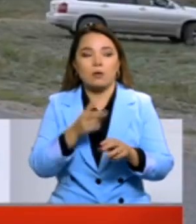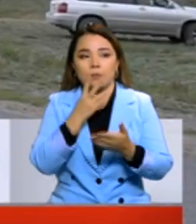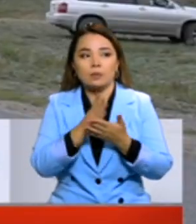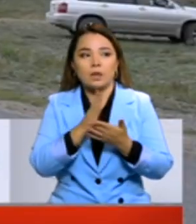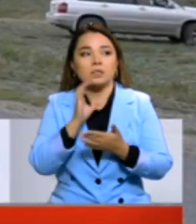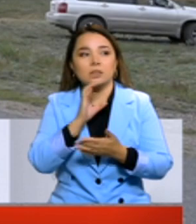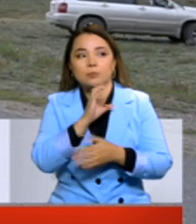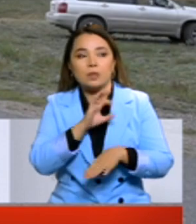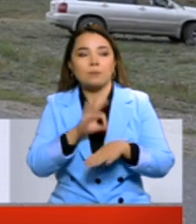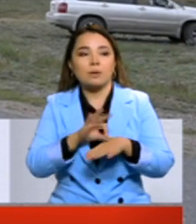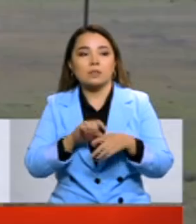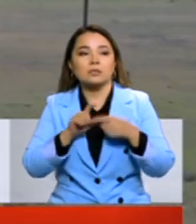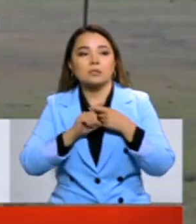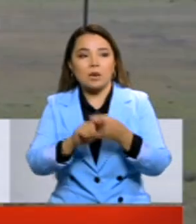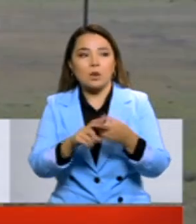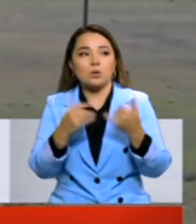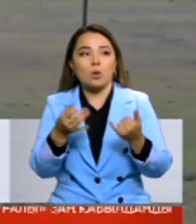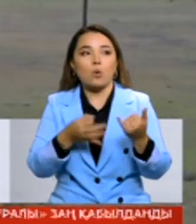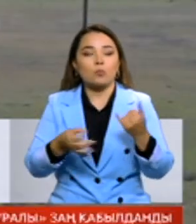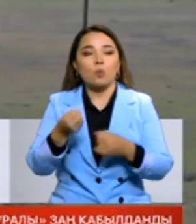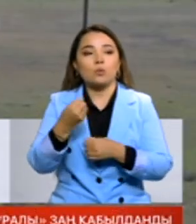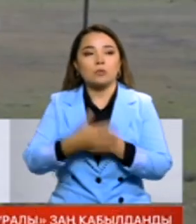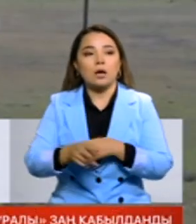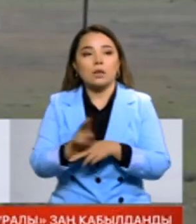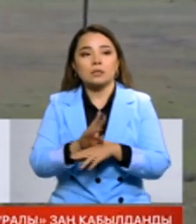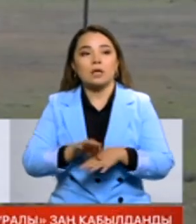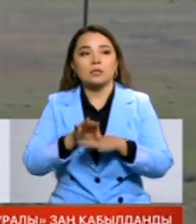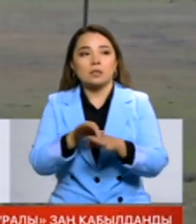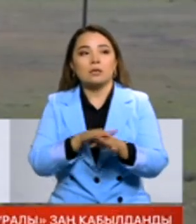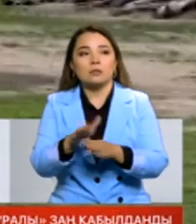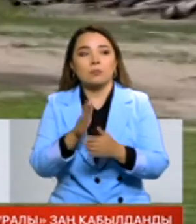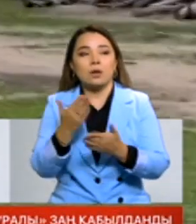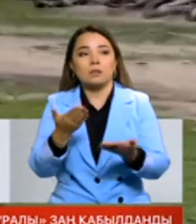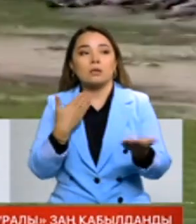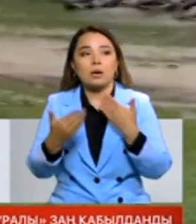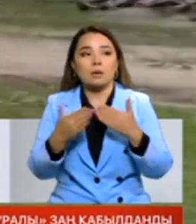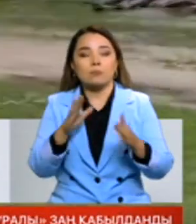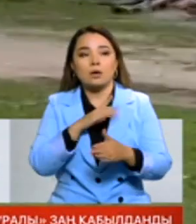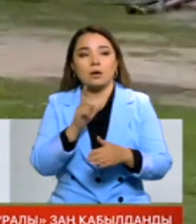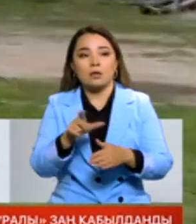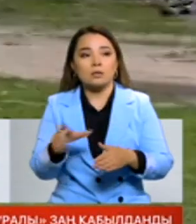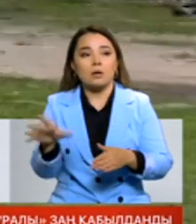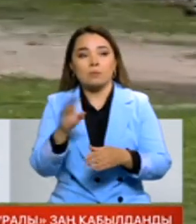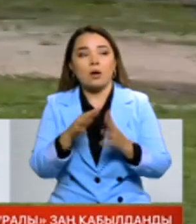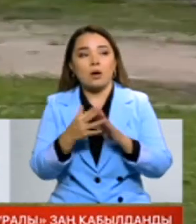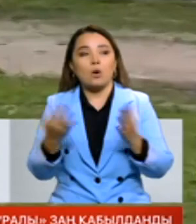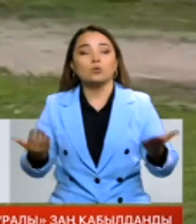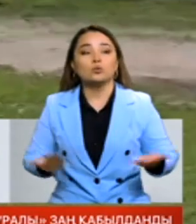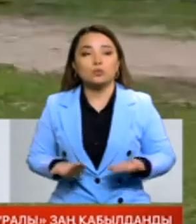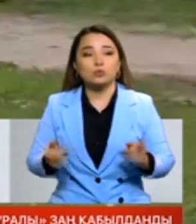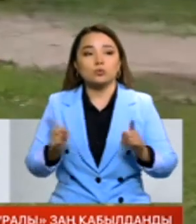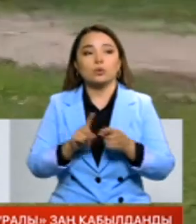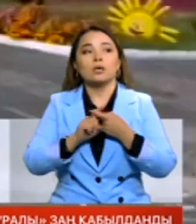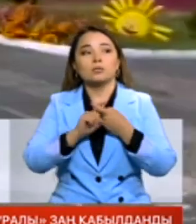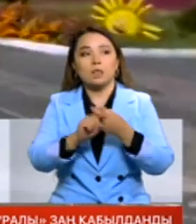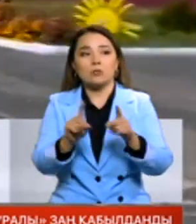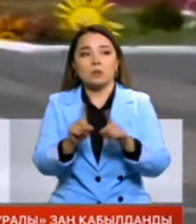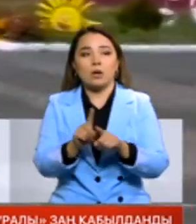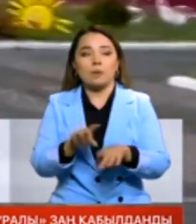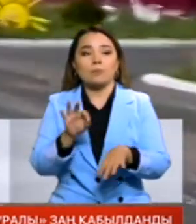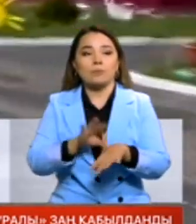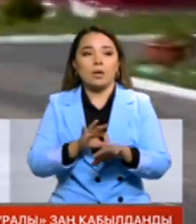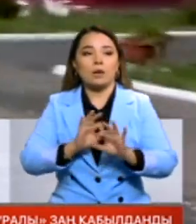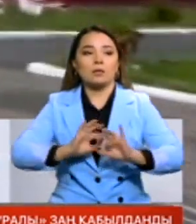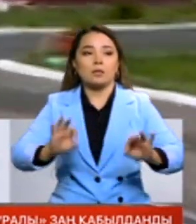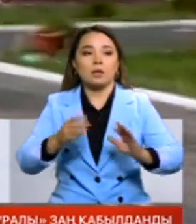Сібір жарасын жұқтыру мүмкін деген адам қазір облыс орталығында ем алып жатыр. Онымен қарым-қатынасты болғандарға, сондай-ақ ауыл тұрғындарына жұқпалы ауру жайлы